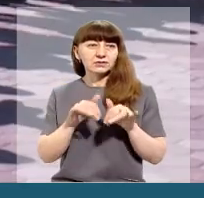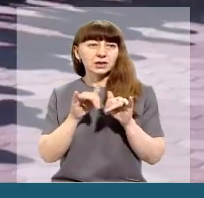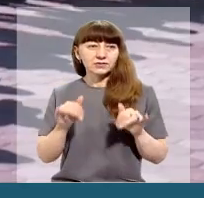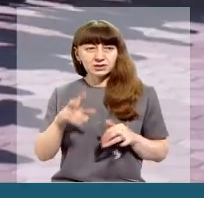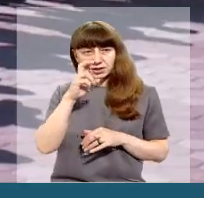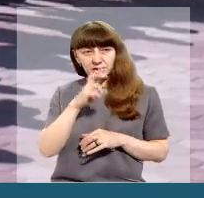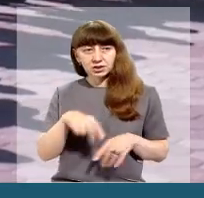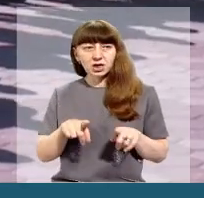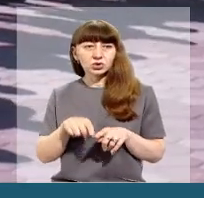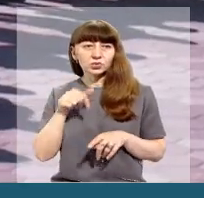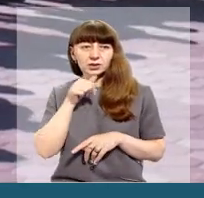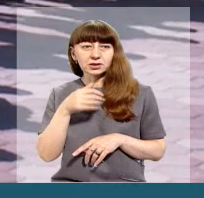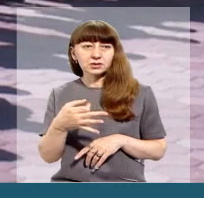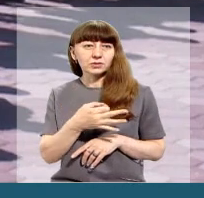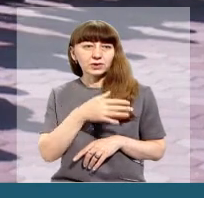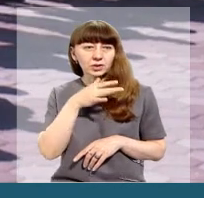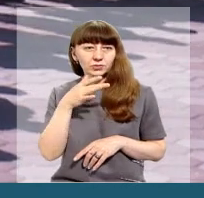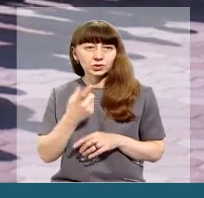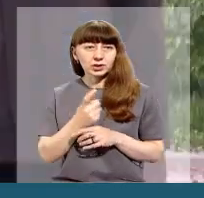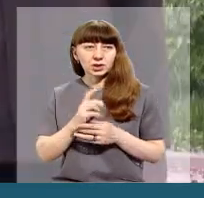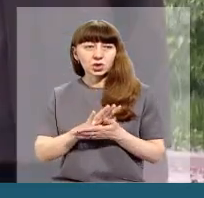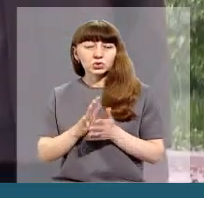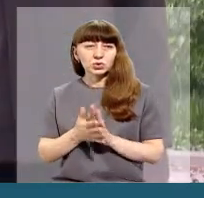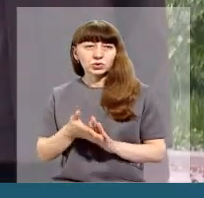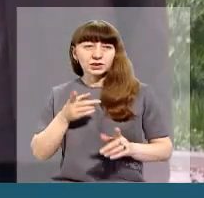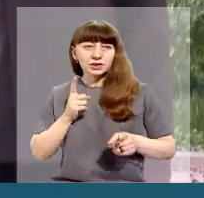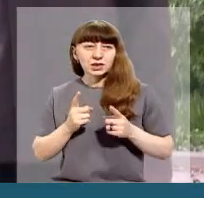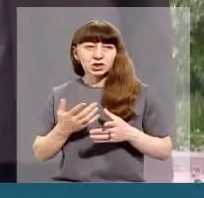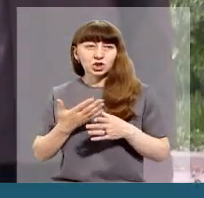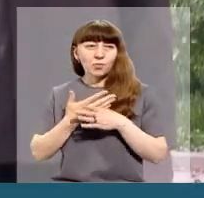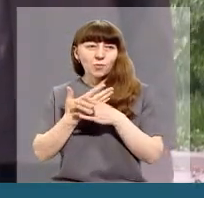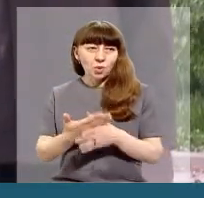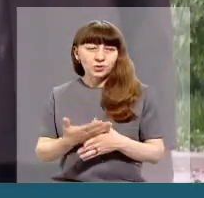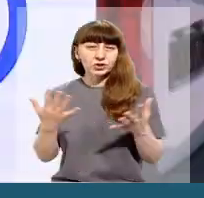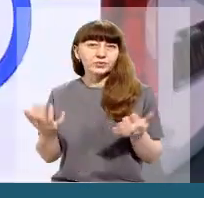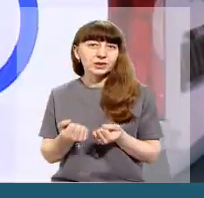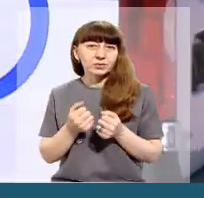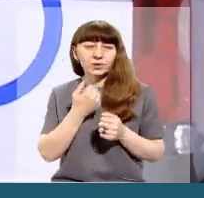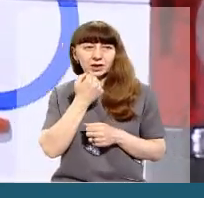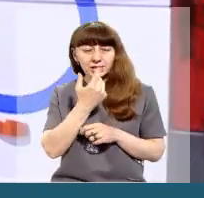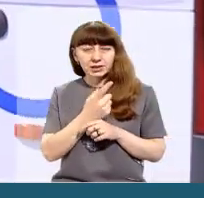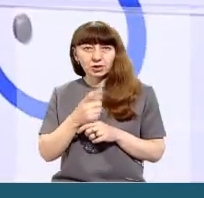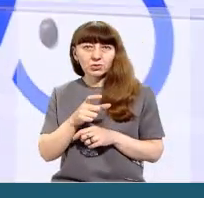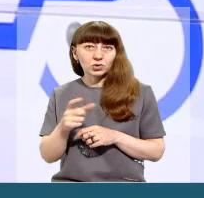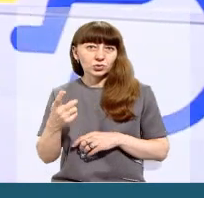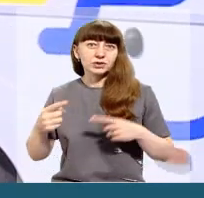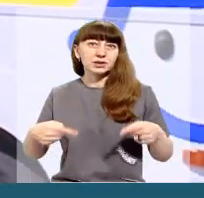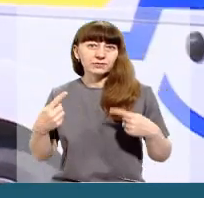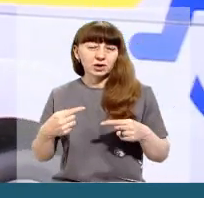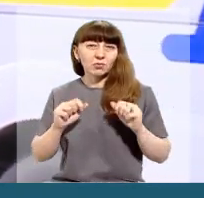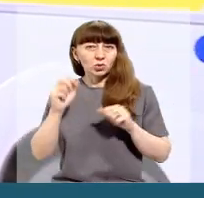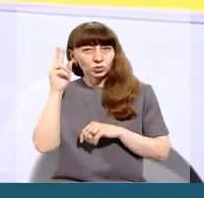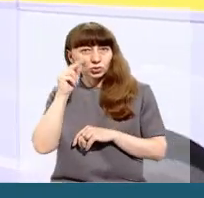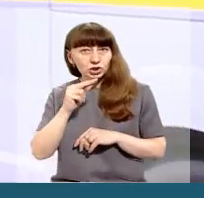стране и, в частности, в нашей области. Для многих данная услуга стала настоящим спасением. Благодаря ей люди с инвалидностью могут учиться и работать,